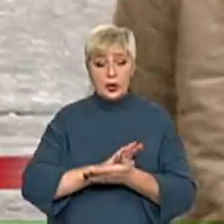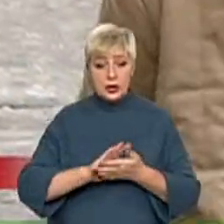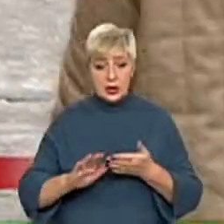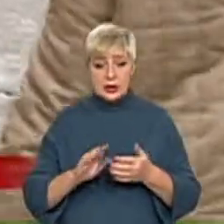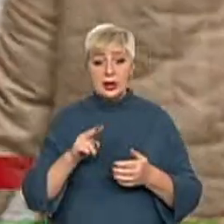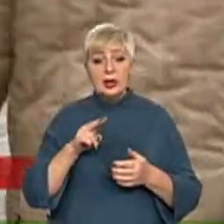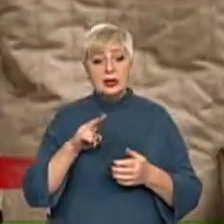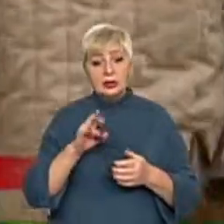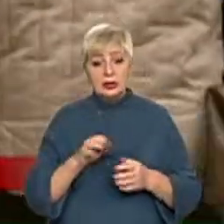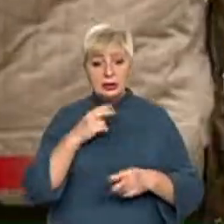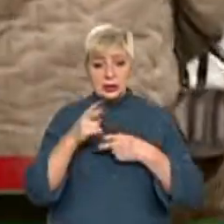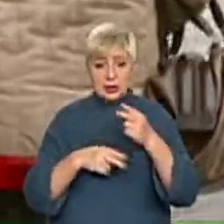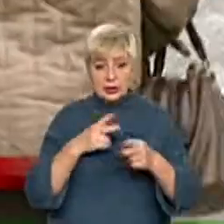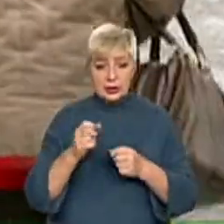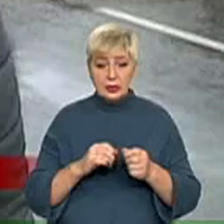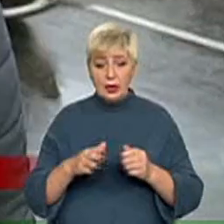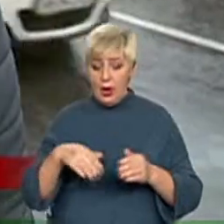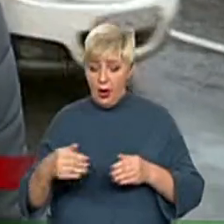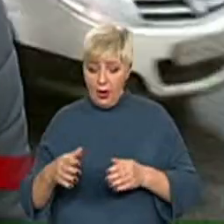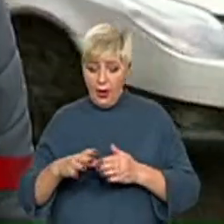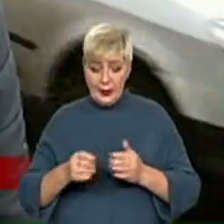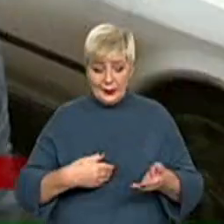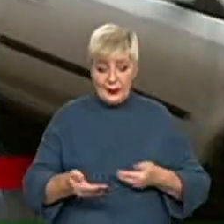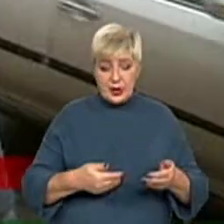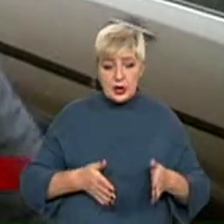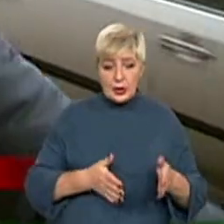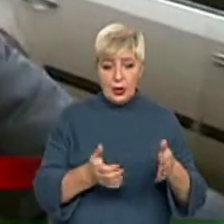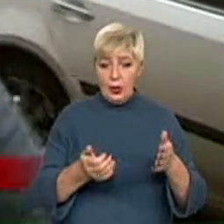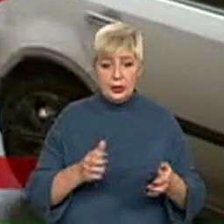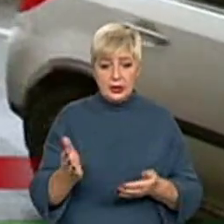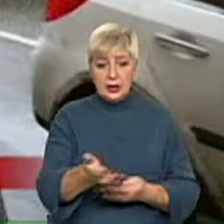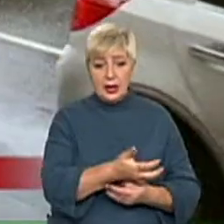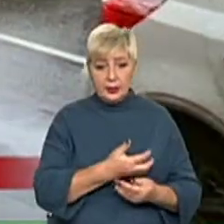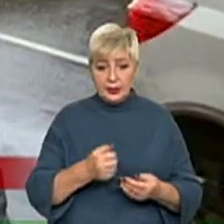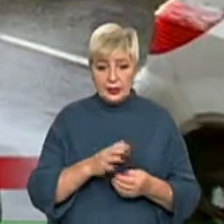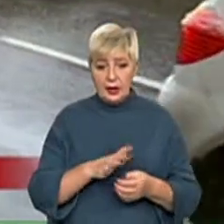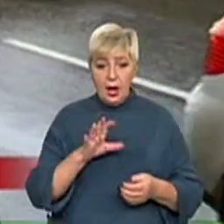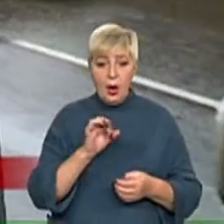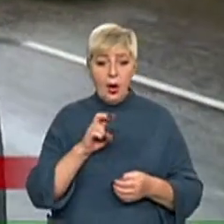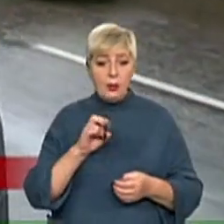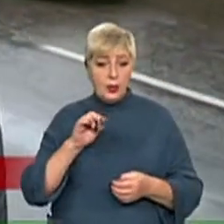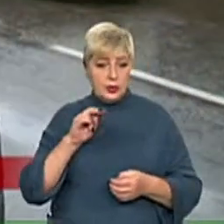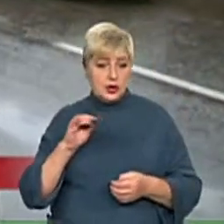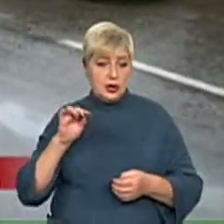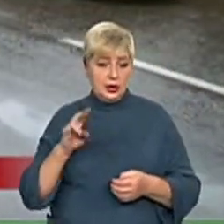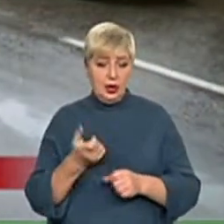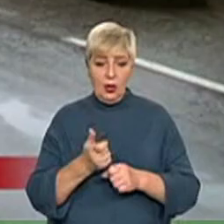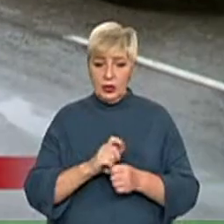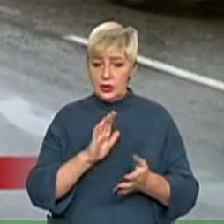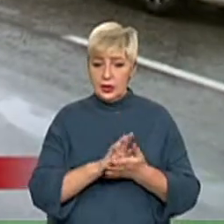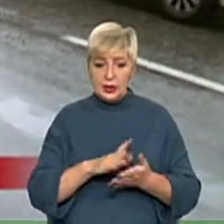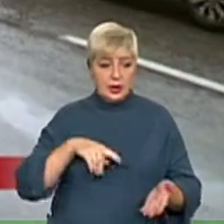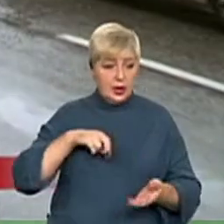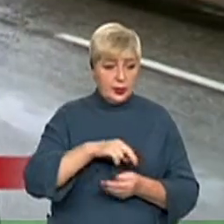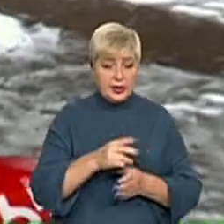Проте скаржаться, узбіччя не прибрані. Дуже мокро, грязь, обочини дуже грязні обочини.